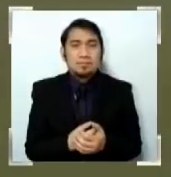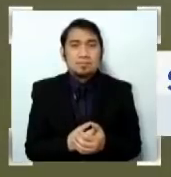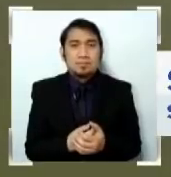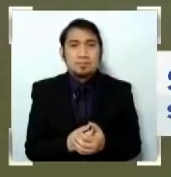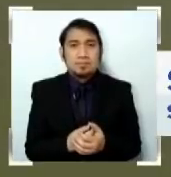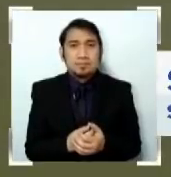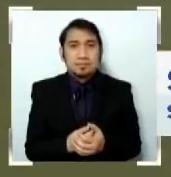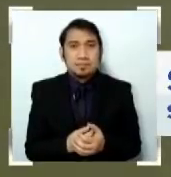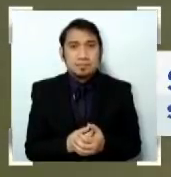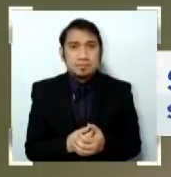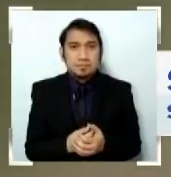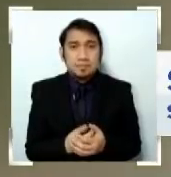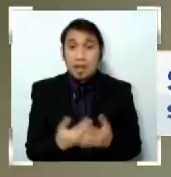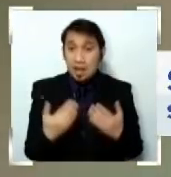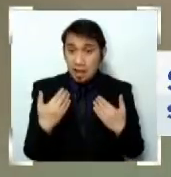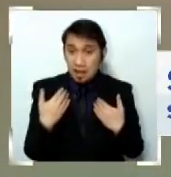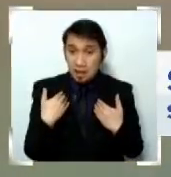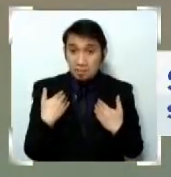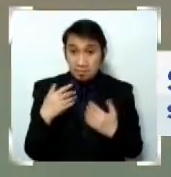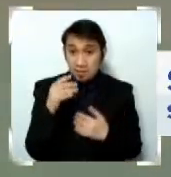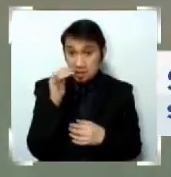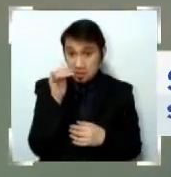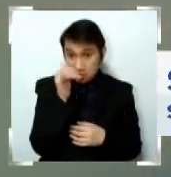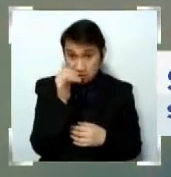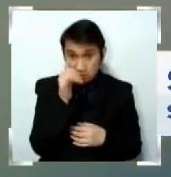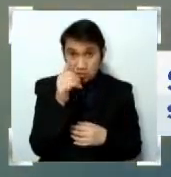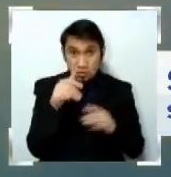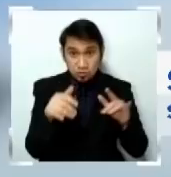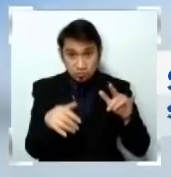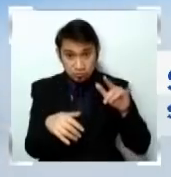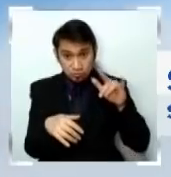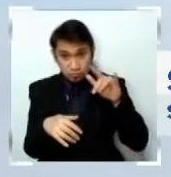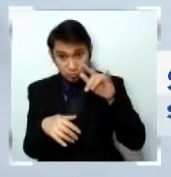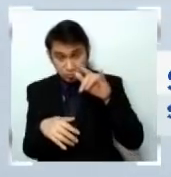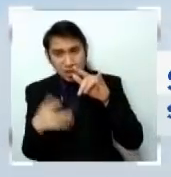May video rin siya habang nasa ere na ang C-130.